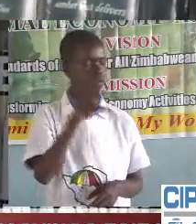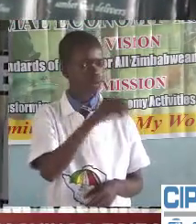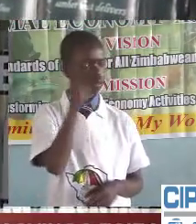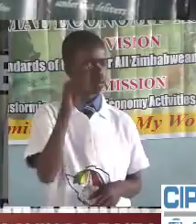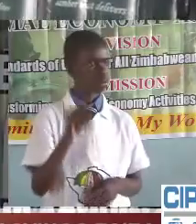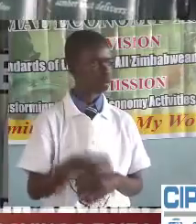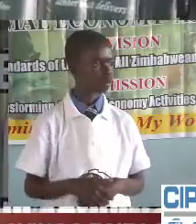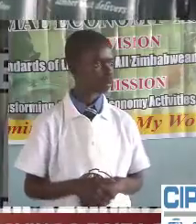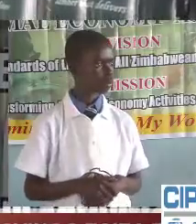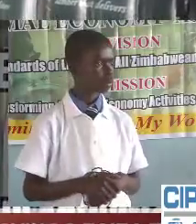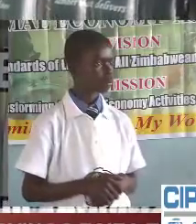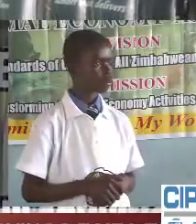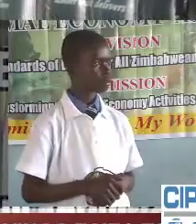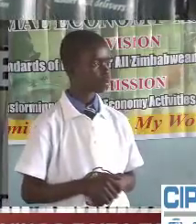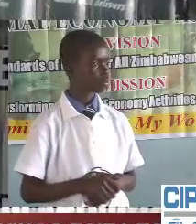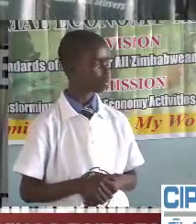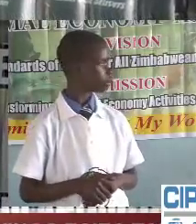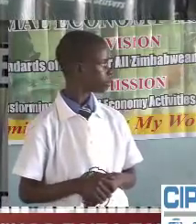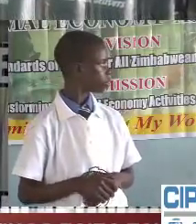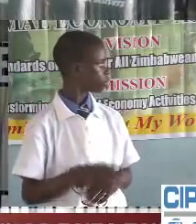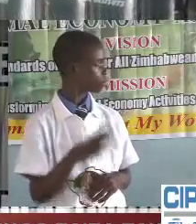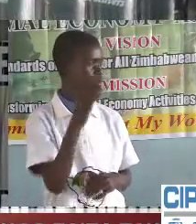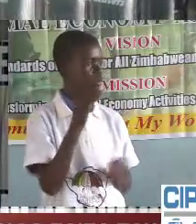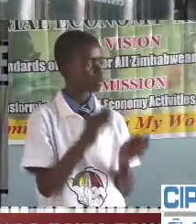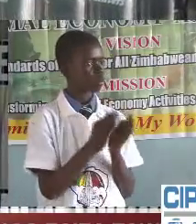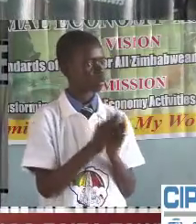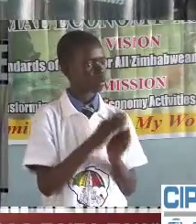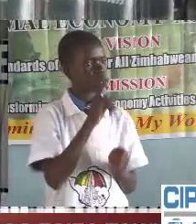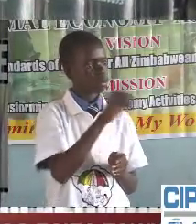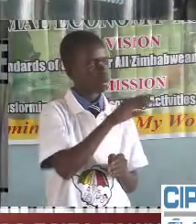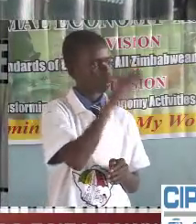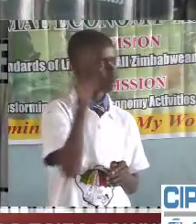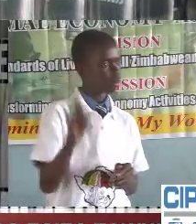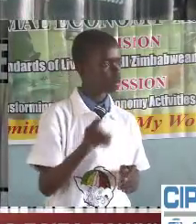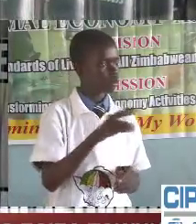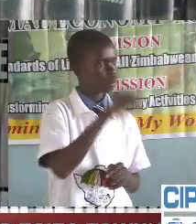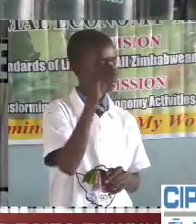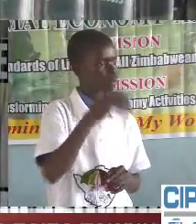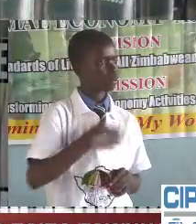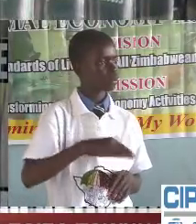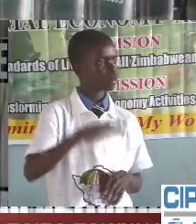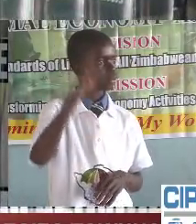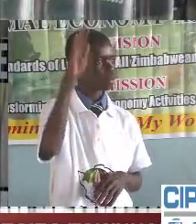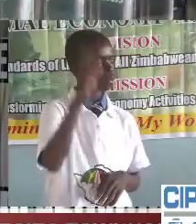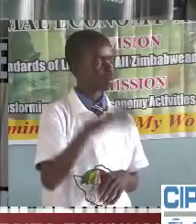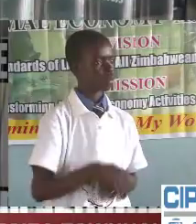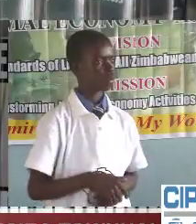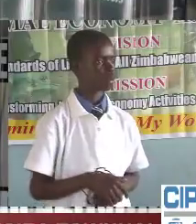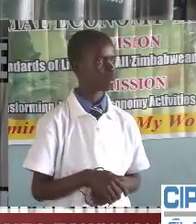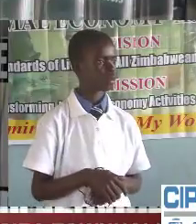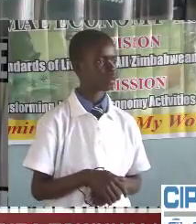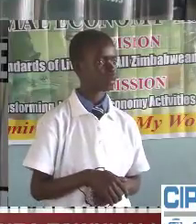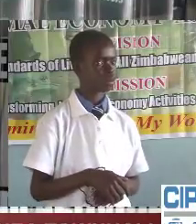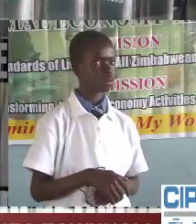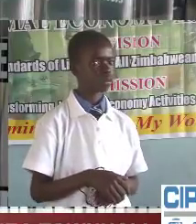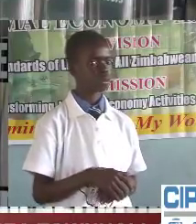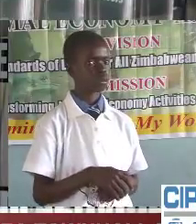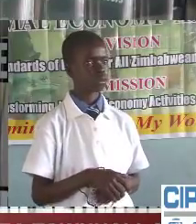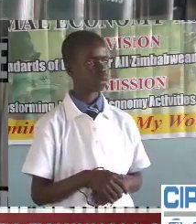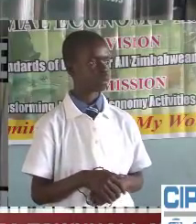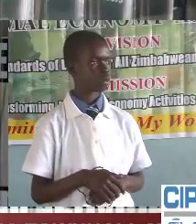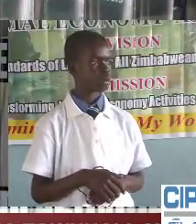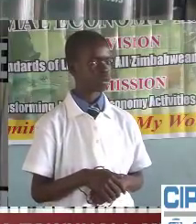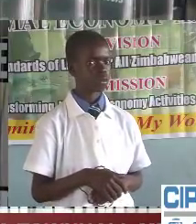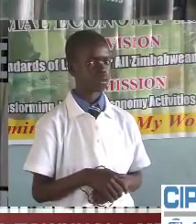sezvanamboita kuti tiwane kuti tabvunzwa vakasimudza maoko ndinokumbira mungosumuka kuitira kuti